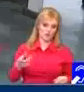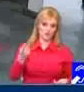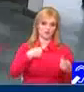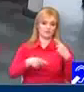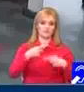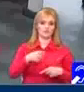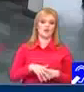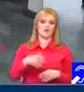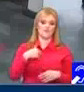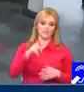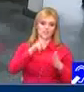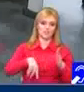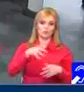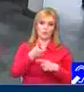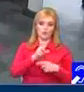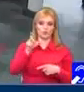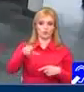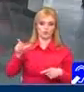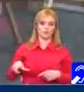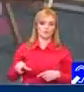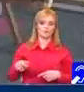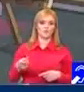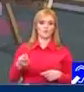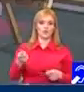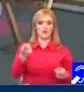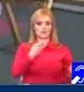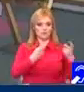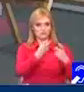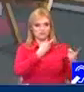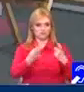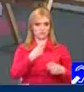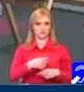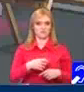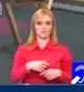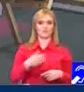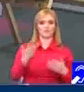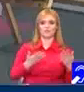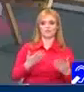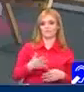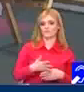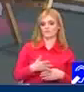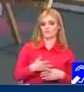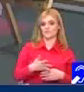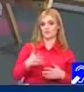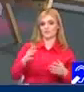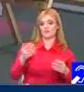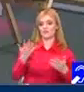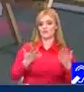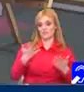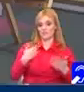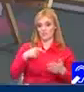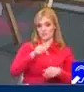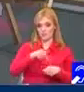tot mai mulți oameni să urmeze exemplul și să facă sport. Nu aveți nicio scuză. Sport, dacă vreți să vă simțiți